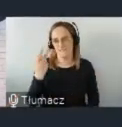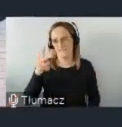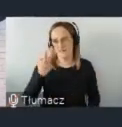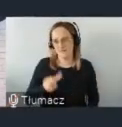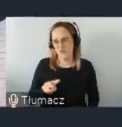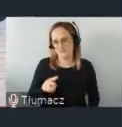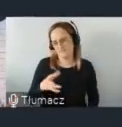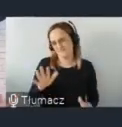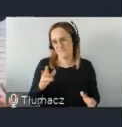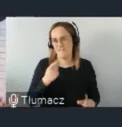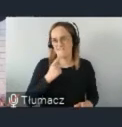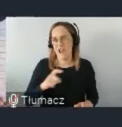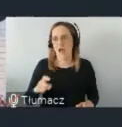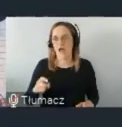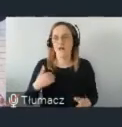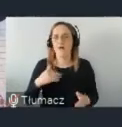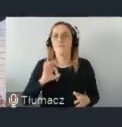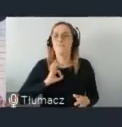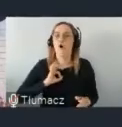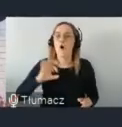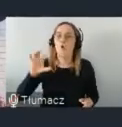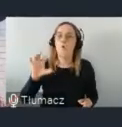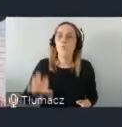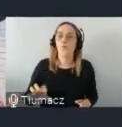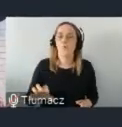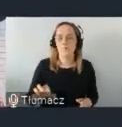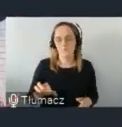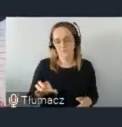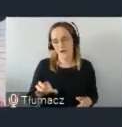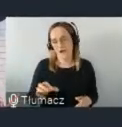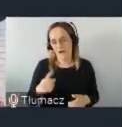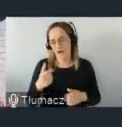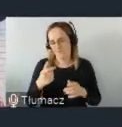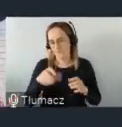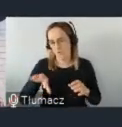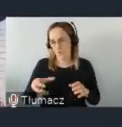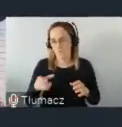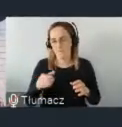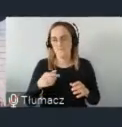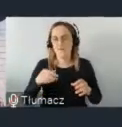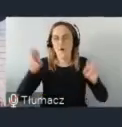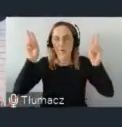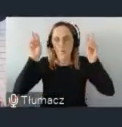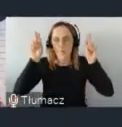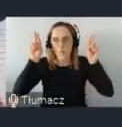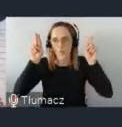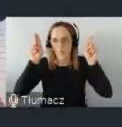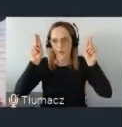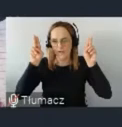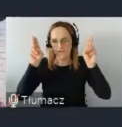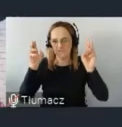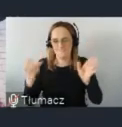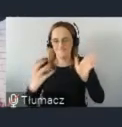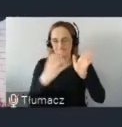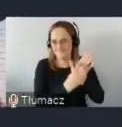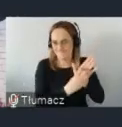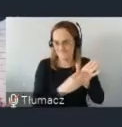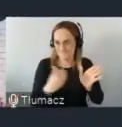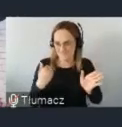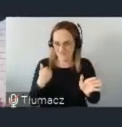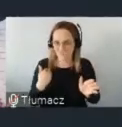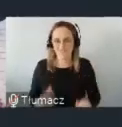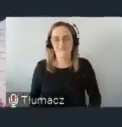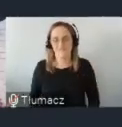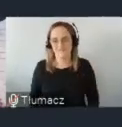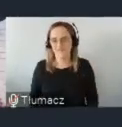temu Wielkanoc, w związku z tym na grupie naszej AR i VR w edukacji królował nasz tutaj zajączek, króliczek, zajączek